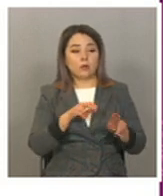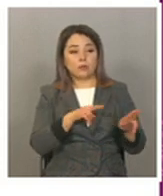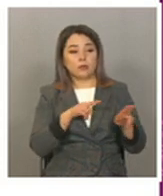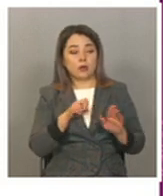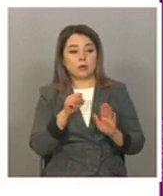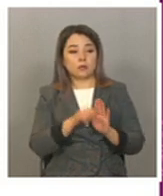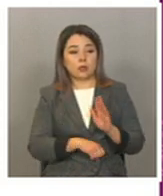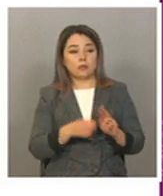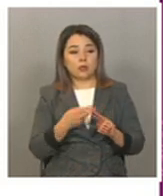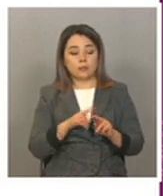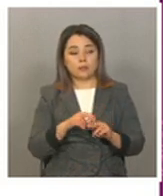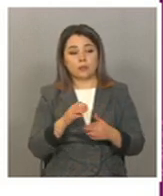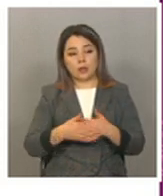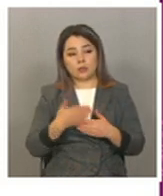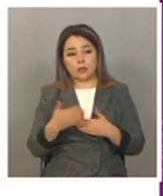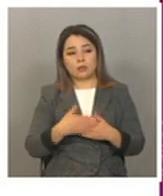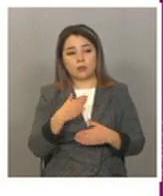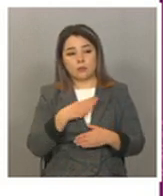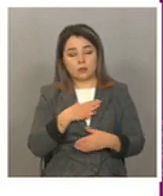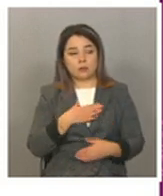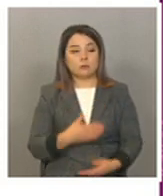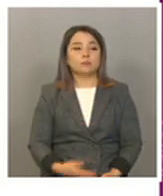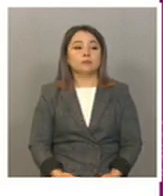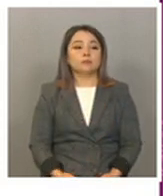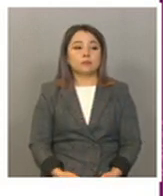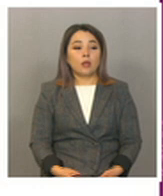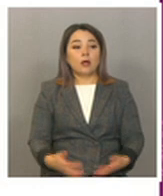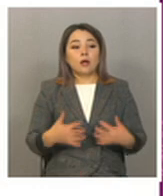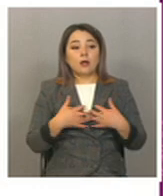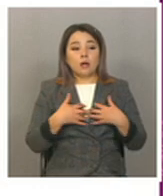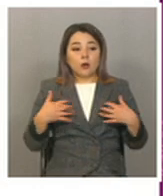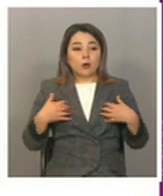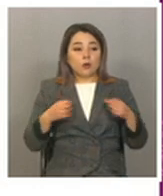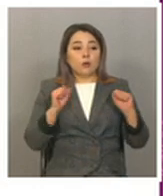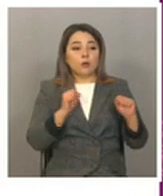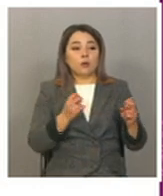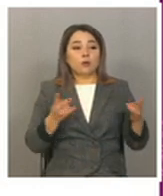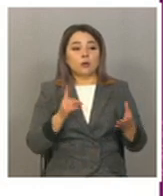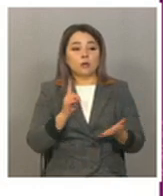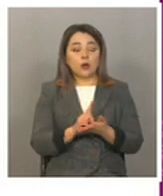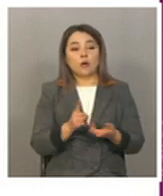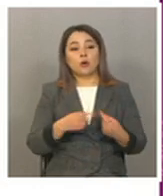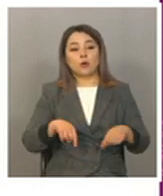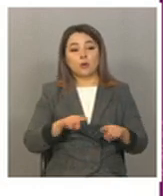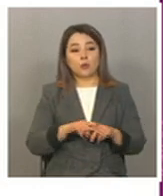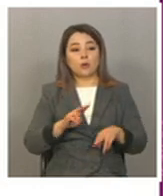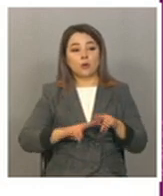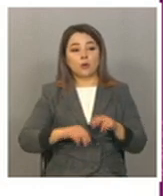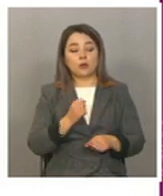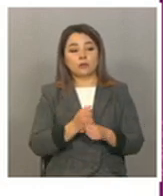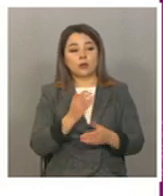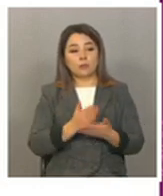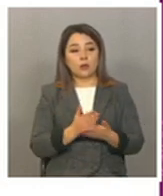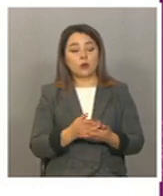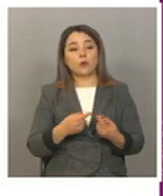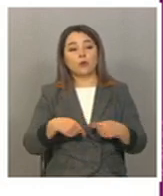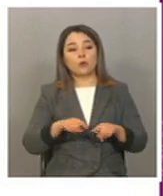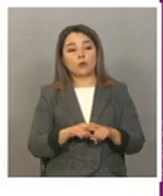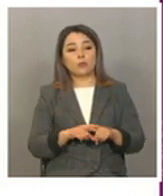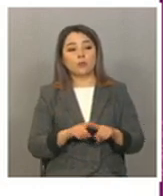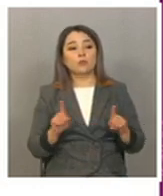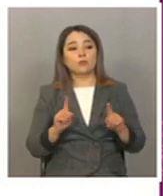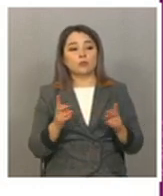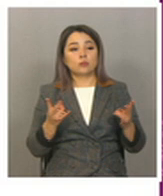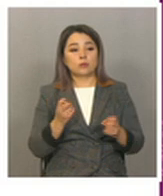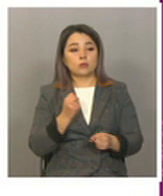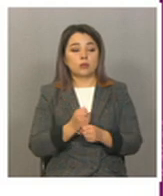бізде себеп пысықтауыш болады. Жануарларды қорғау үшін ұйымдар құрылды. Ұйымдар не